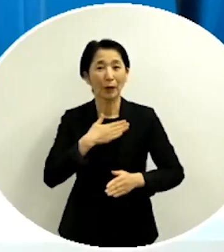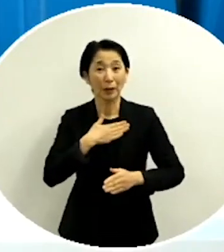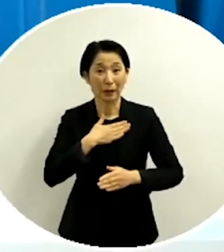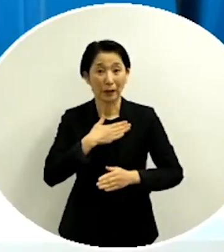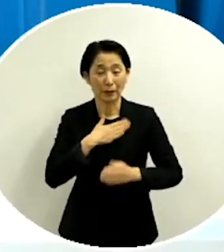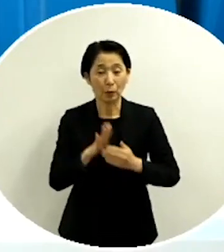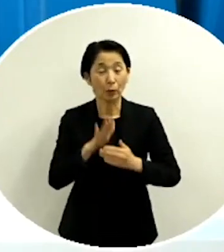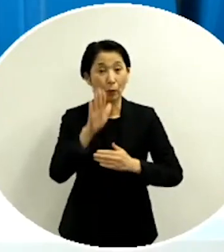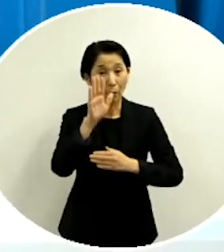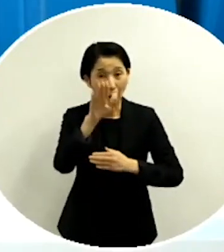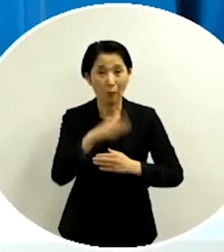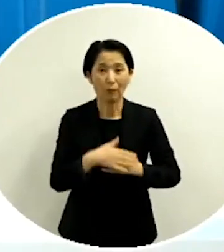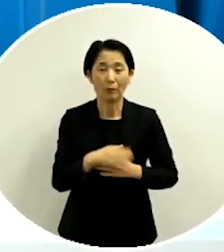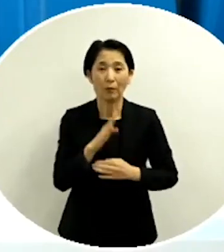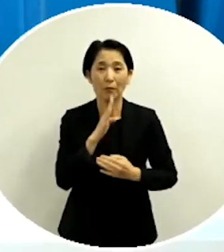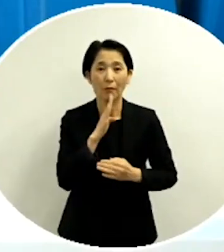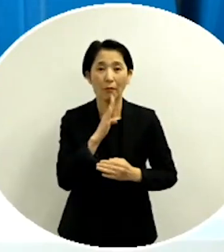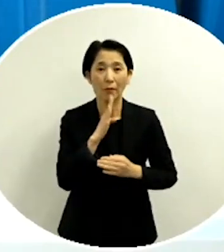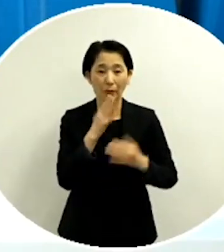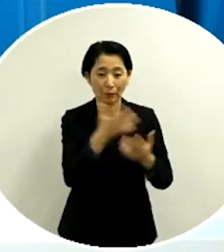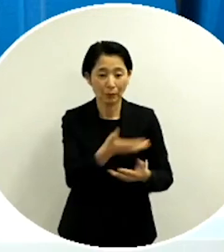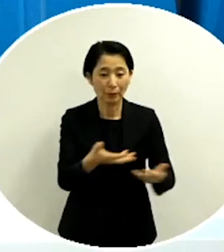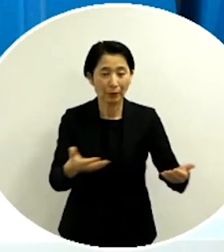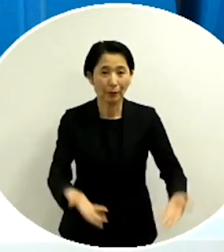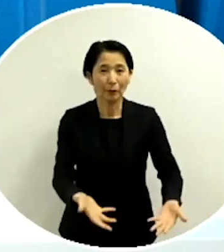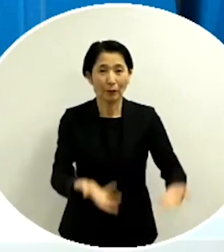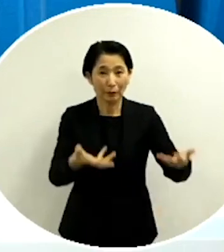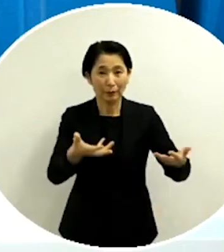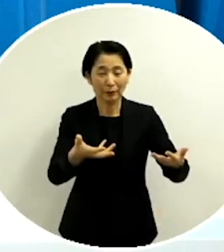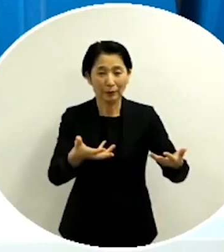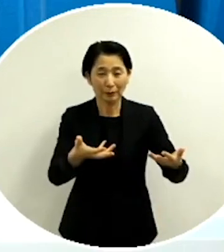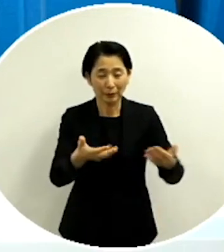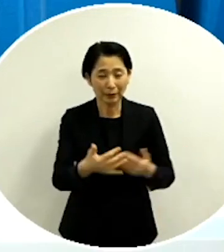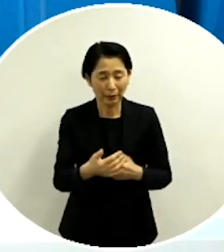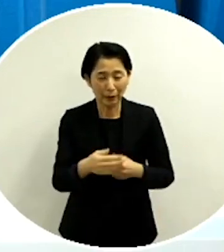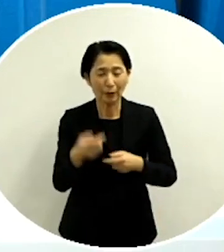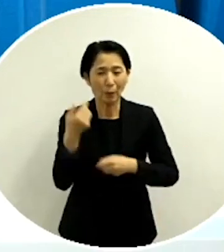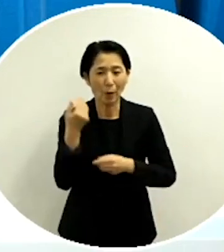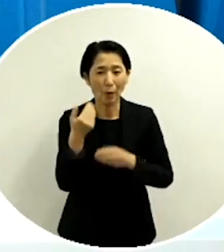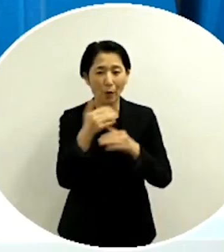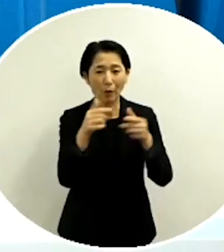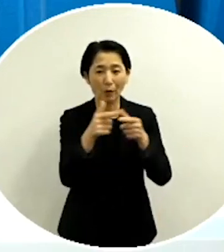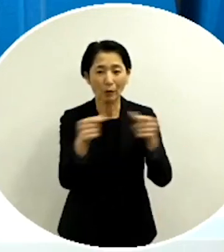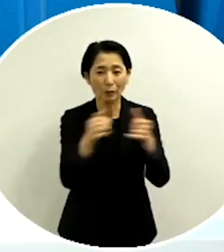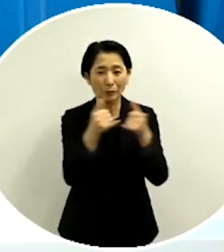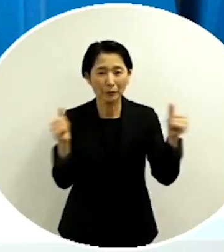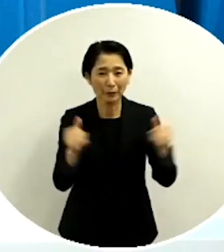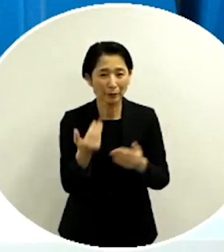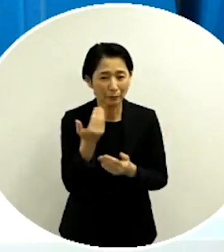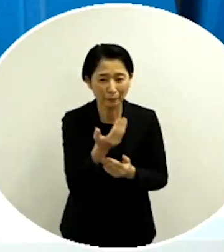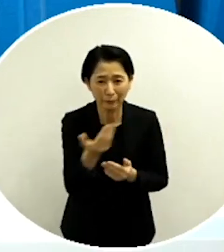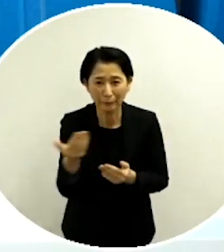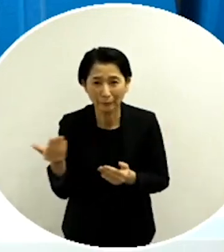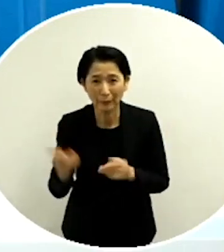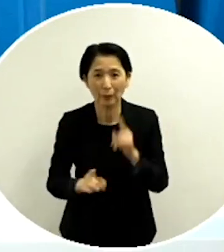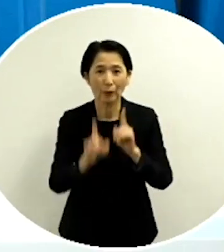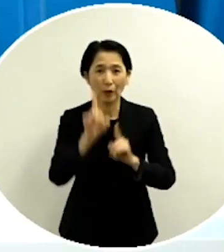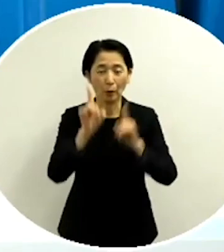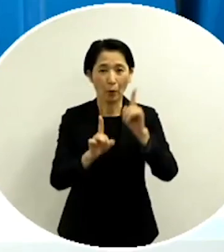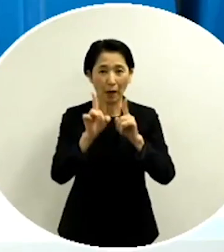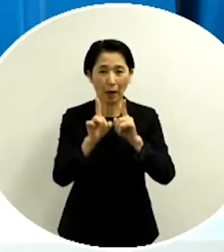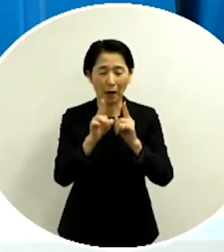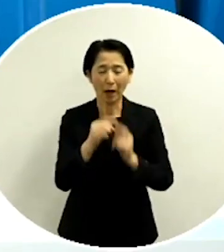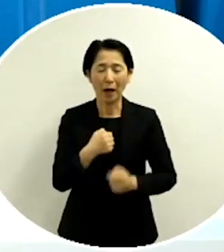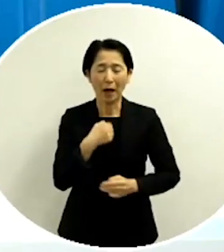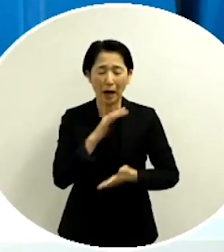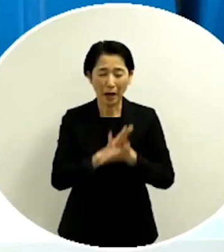じゃあその後本当にボトムアップだったのか本当に草の根の声を活かして投影をしてきたのかこれはこれもう1